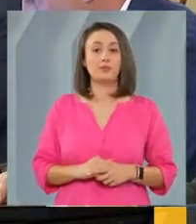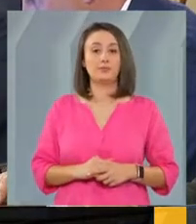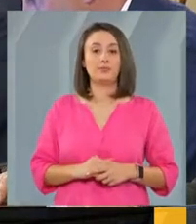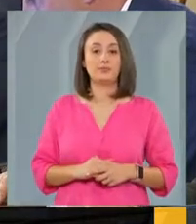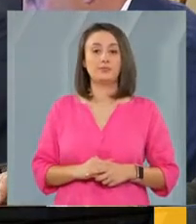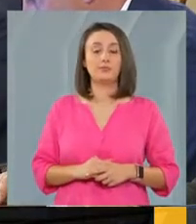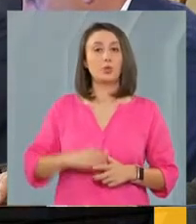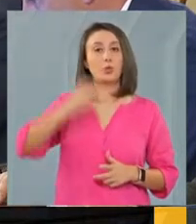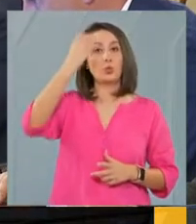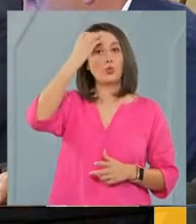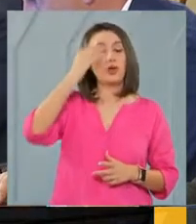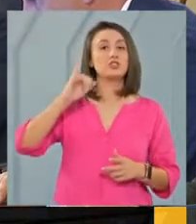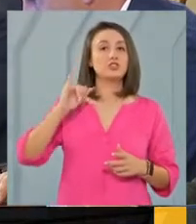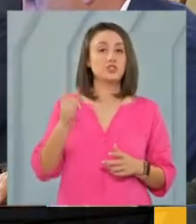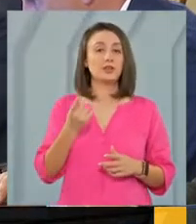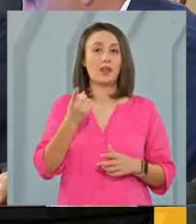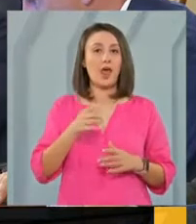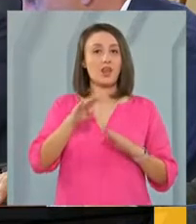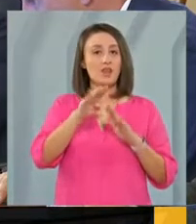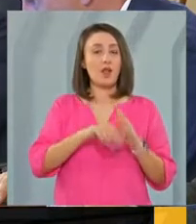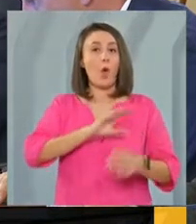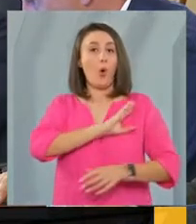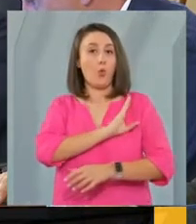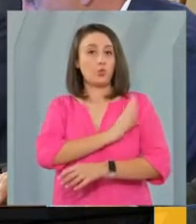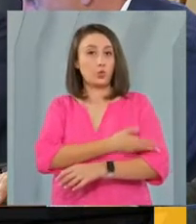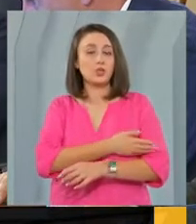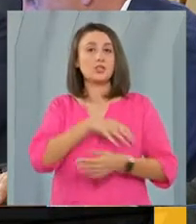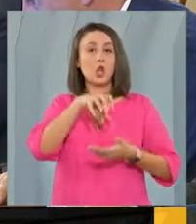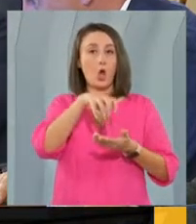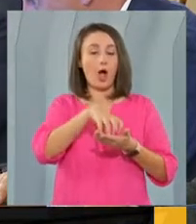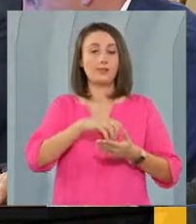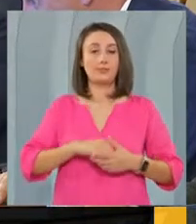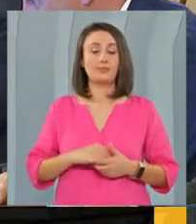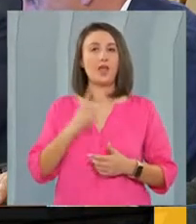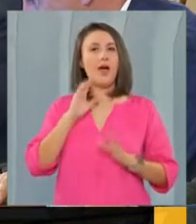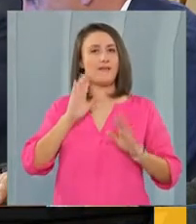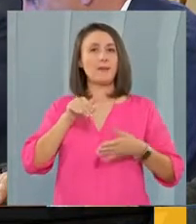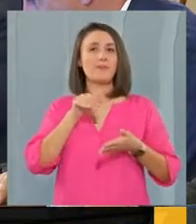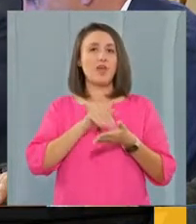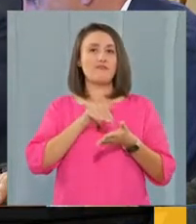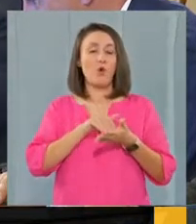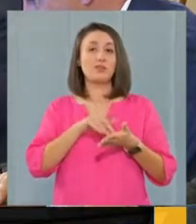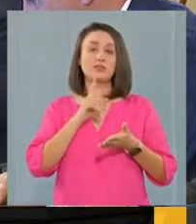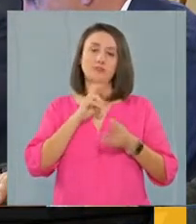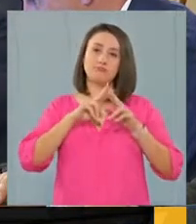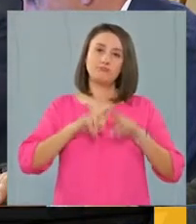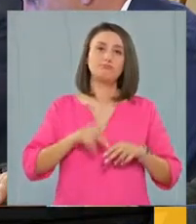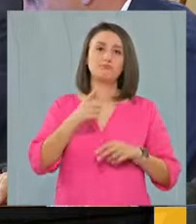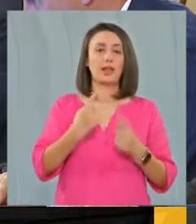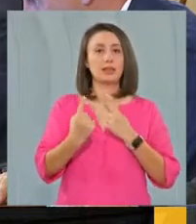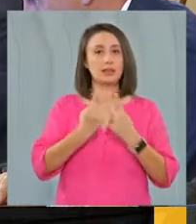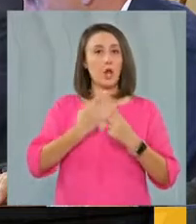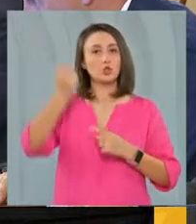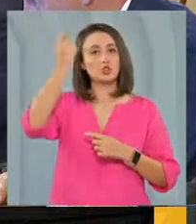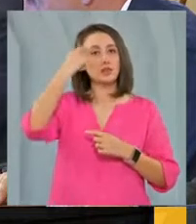de la nivel guvernamental, cât și de la nivelul autorităților locale, avem nevoie să menținem acest dialog